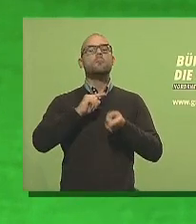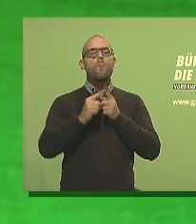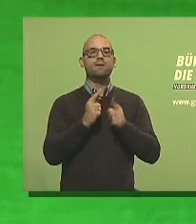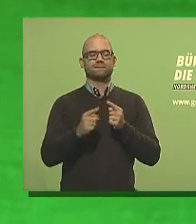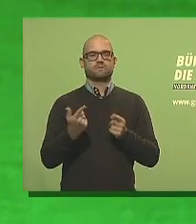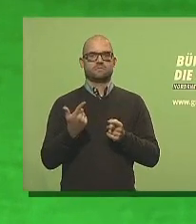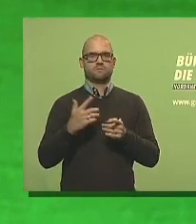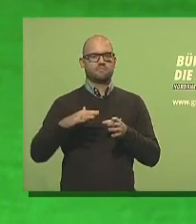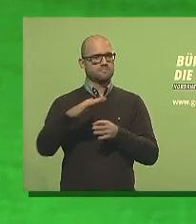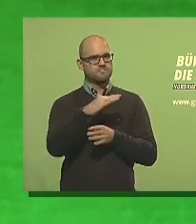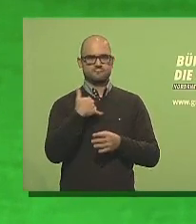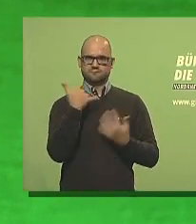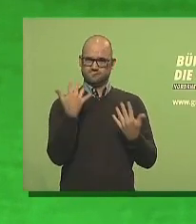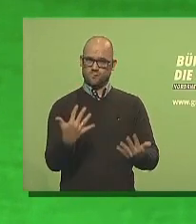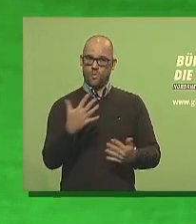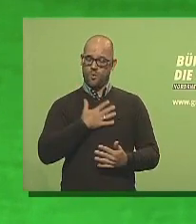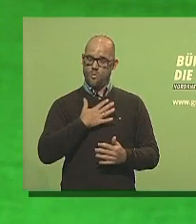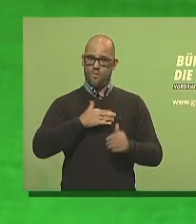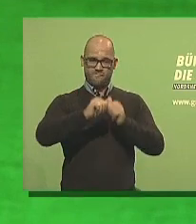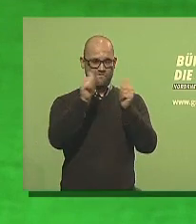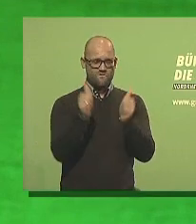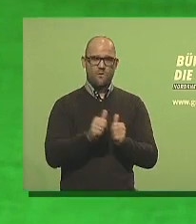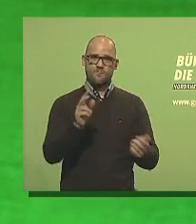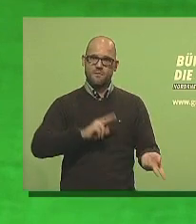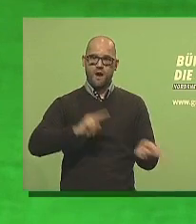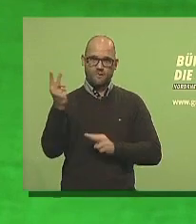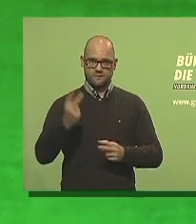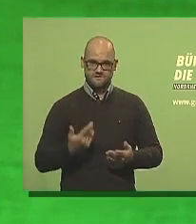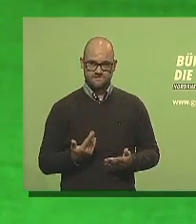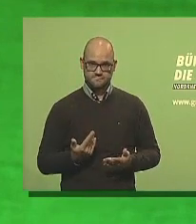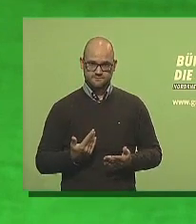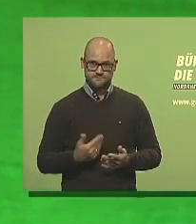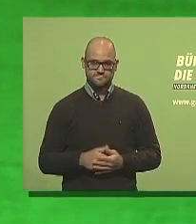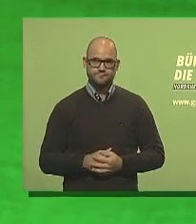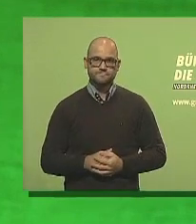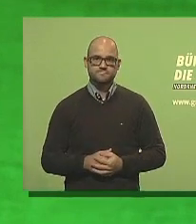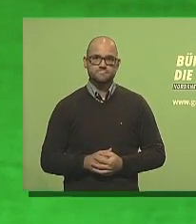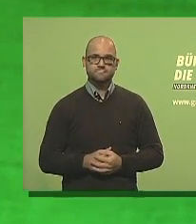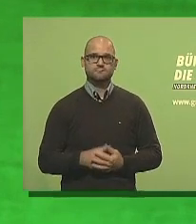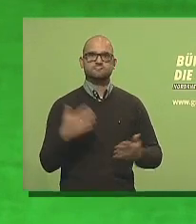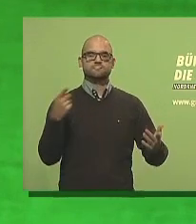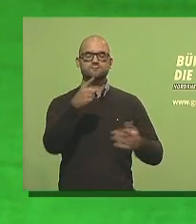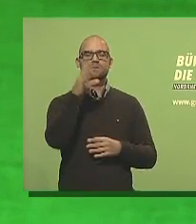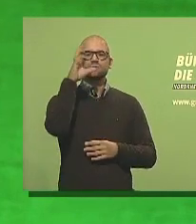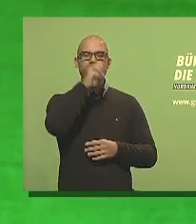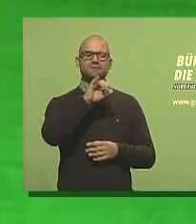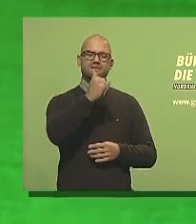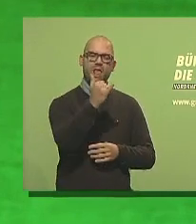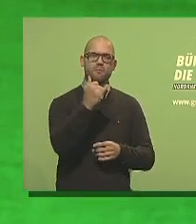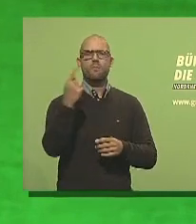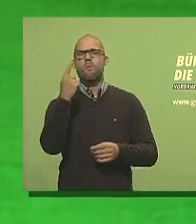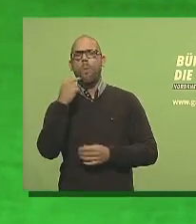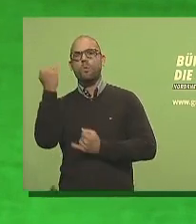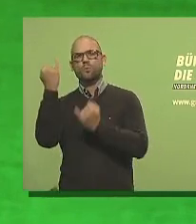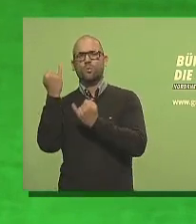uns ganz anders. Man kann ja sagen, so zwischen der schwarz-gelben und der rot-grünen Familienpolitik liegen so